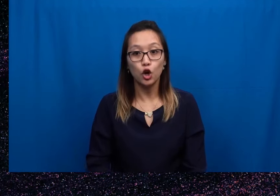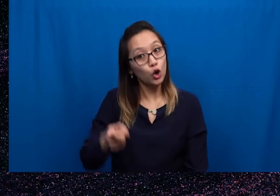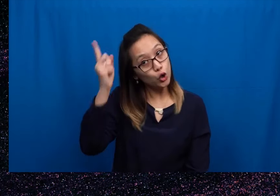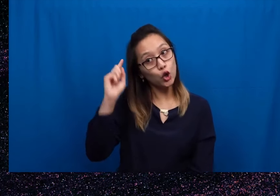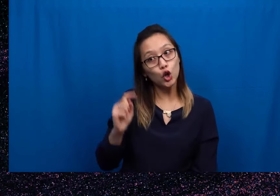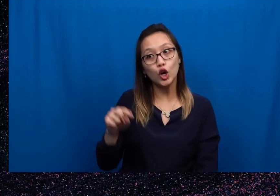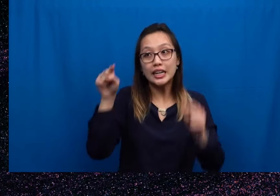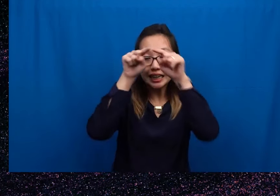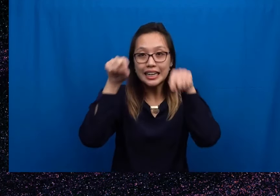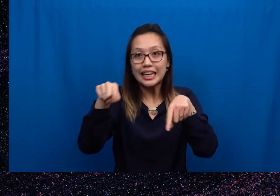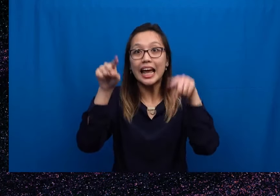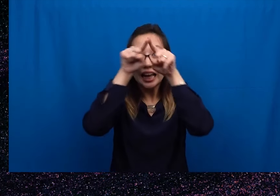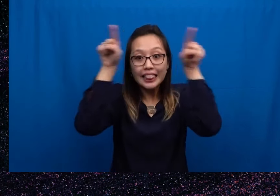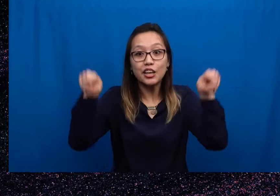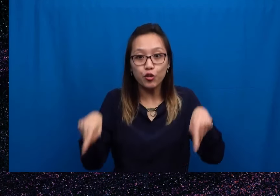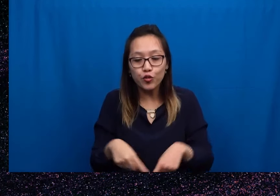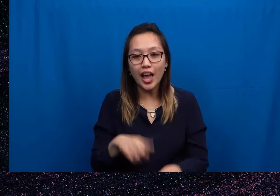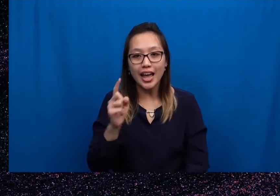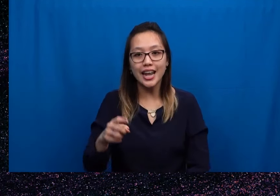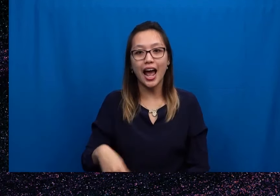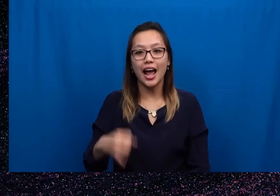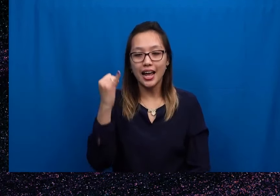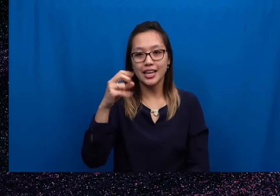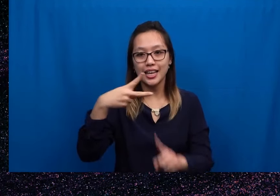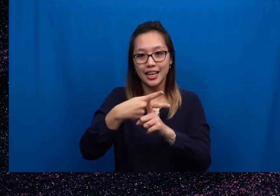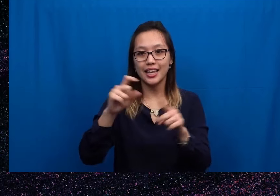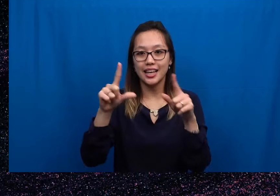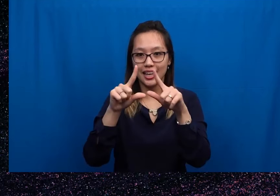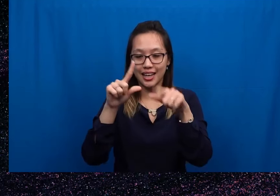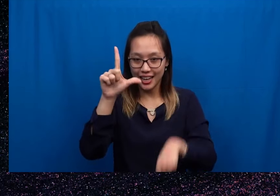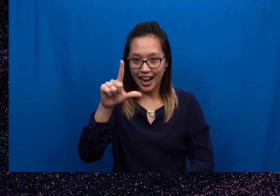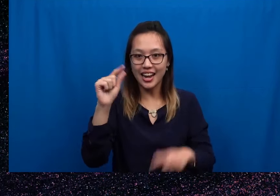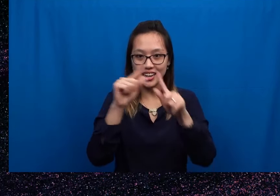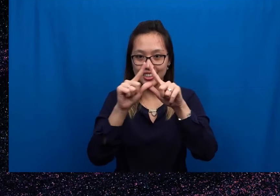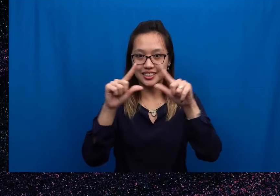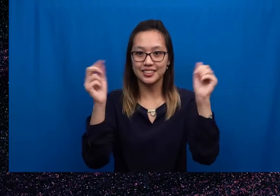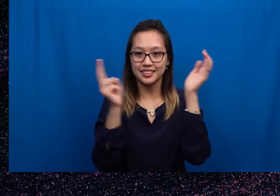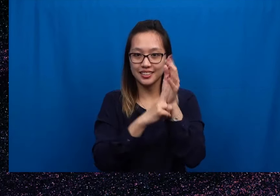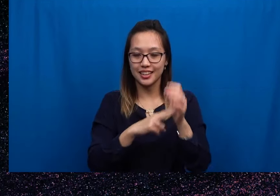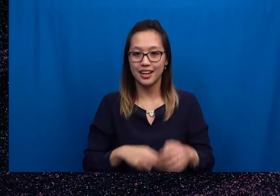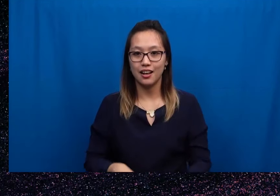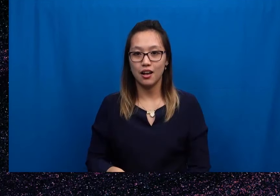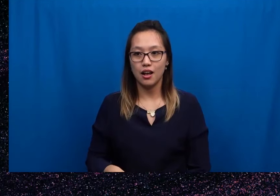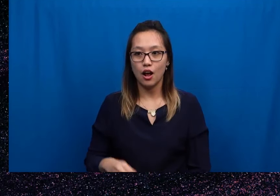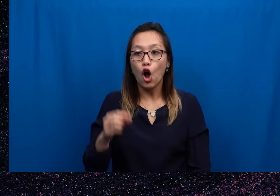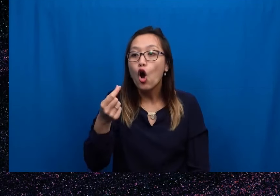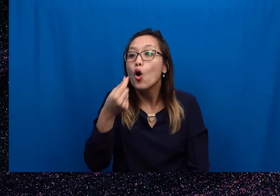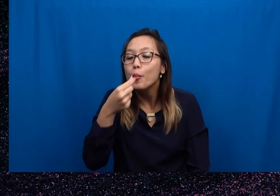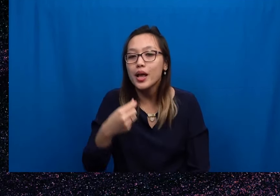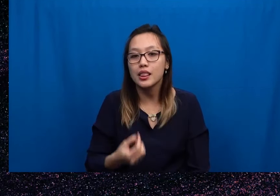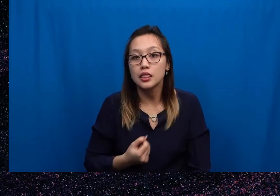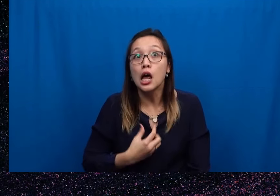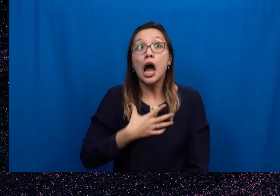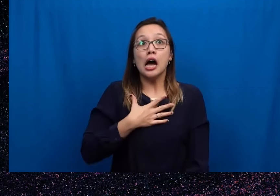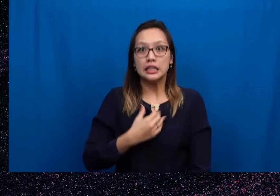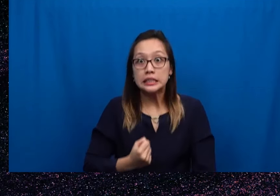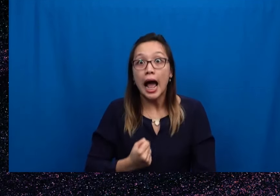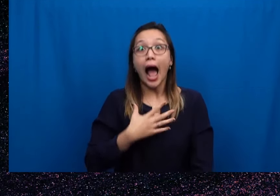ya, zaman dulu ya, iklan dari obat asma ya, itu